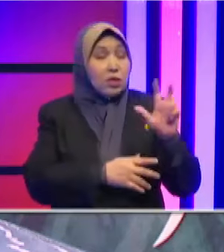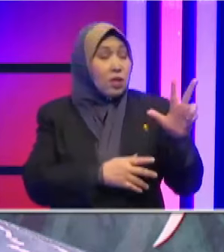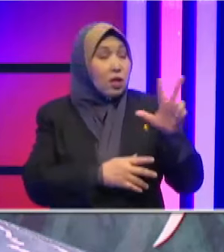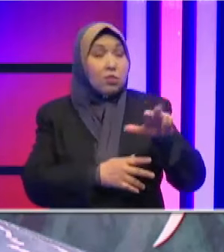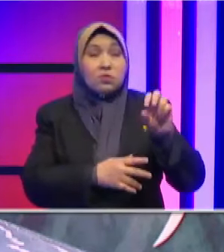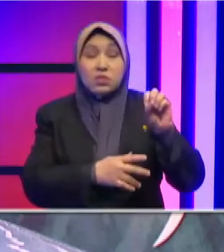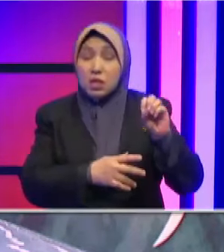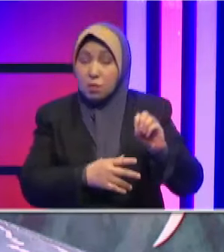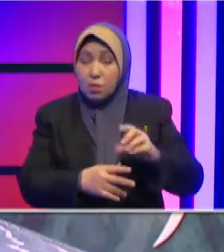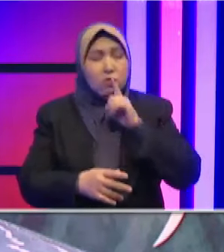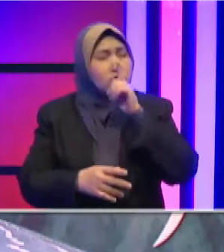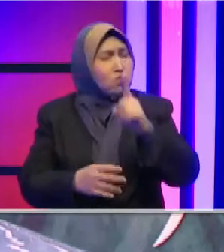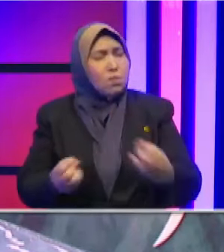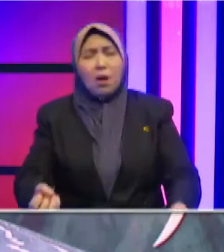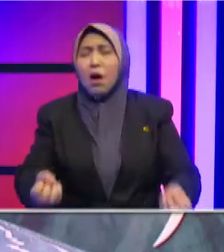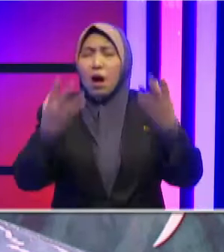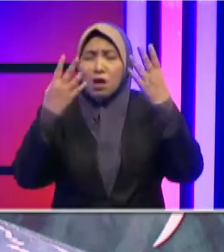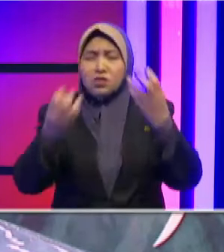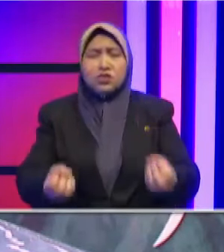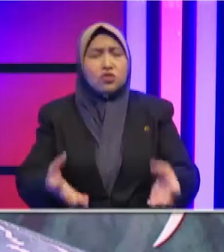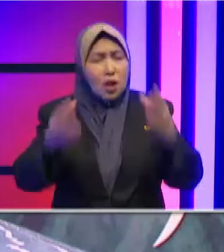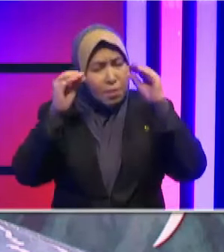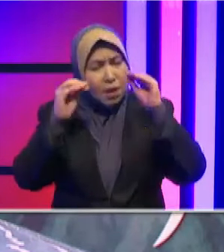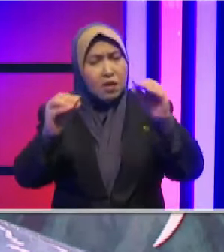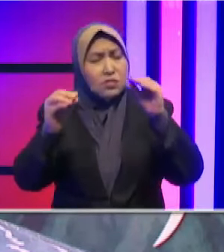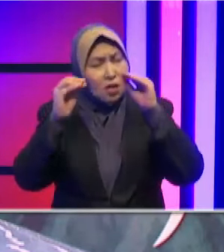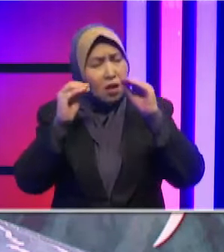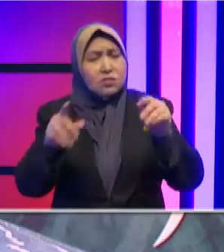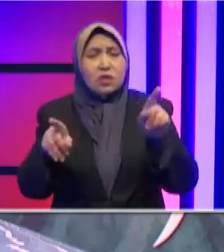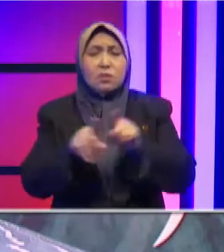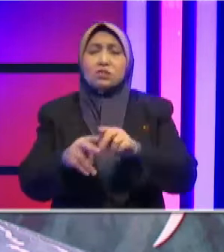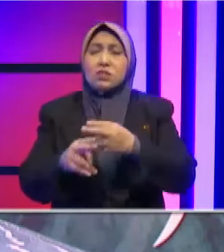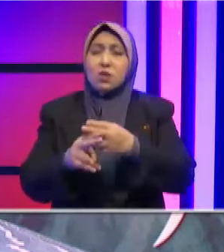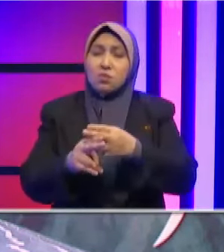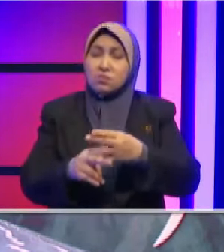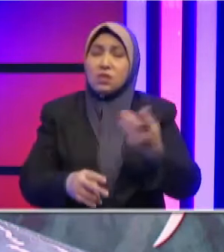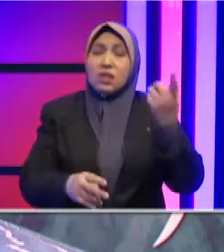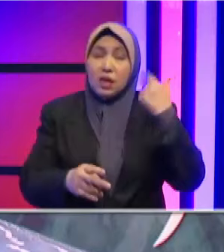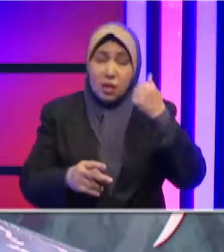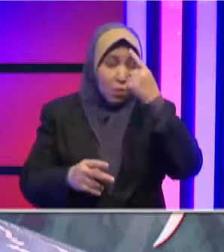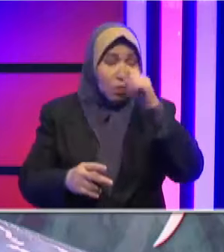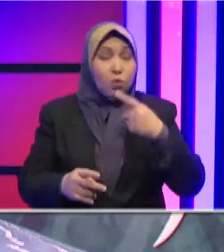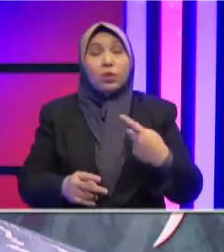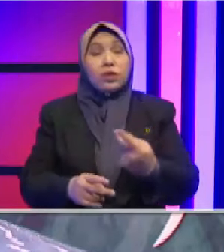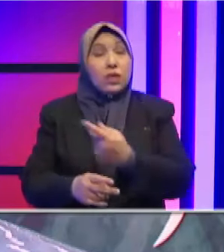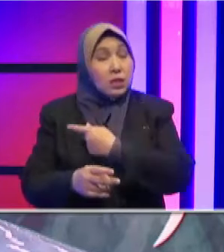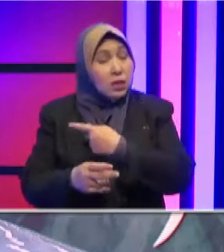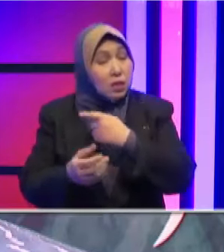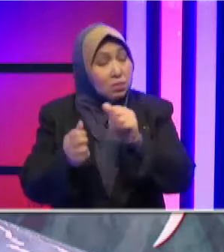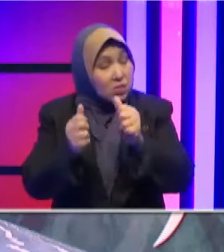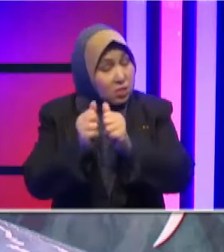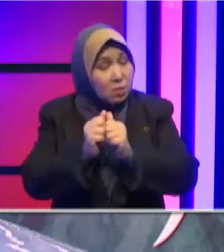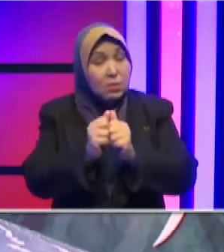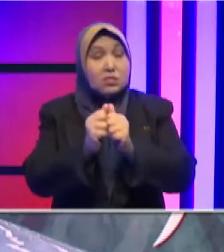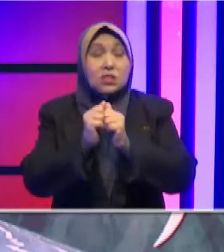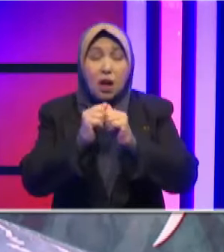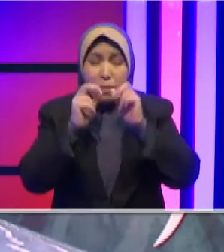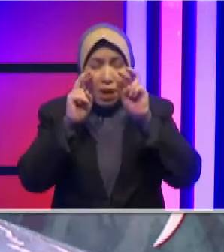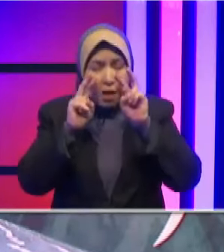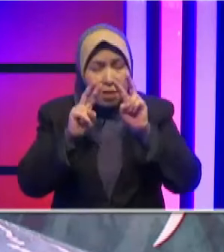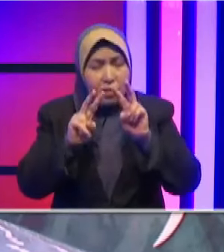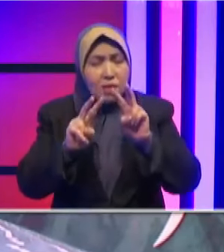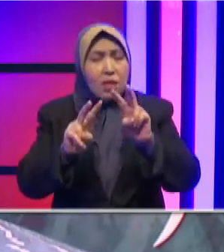karena sudah pasti banyak pengajaran penjara sebagaimana sinopsis sebentar tadi untuk kita sama-sama hayati